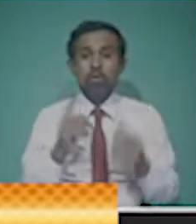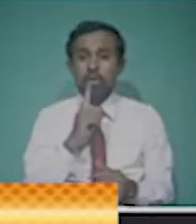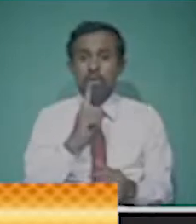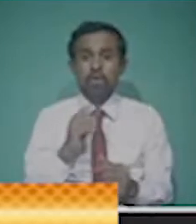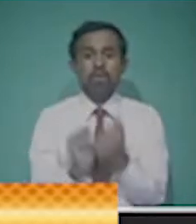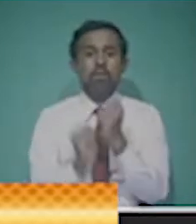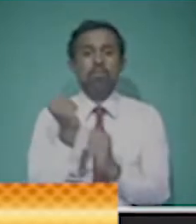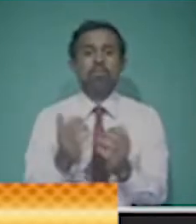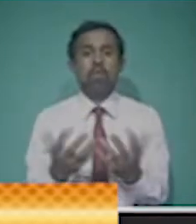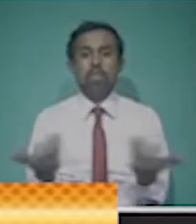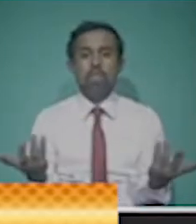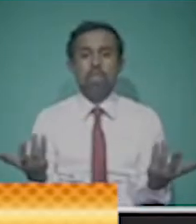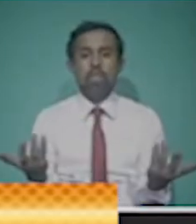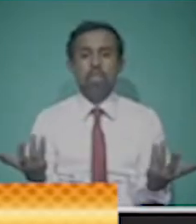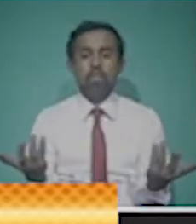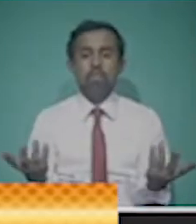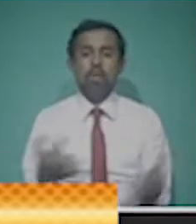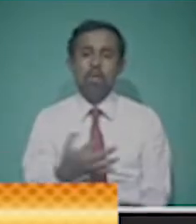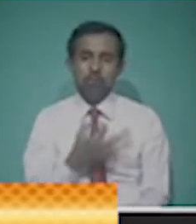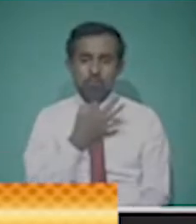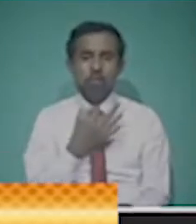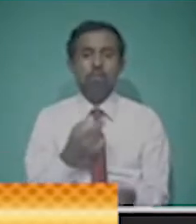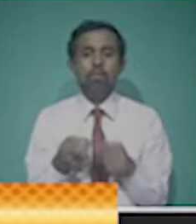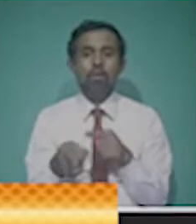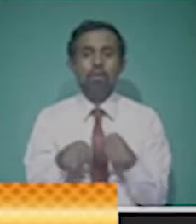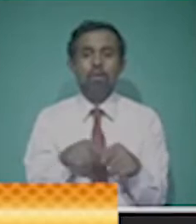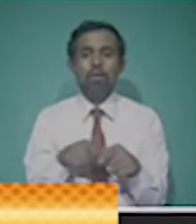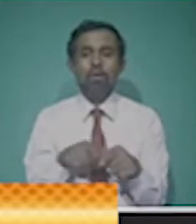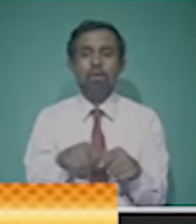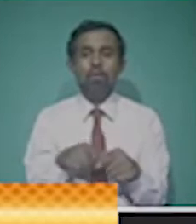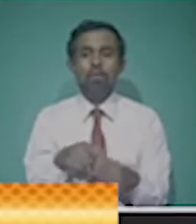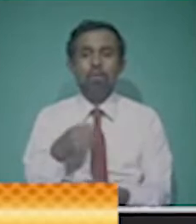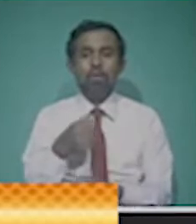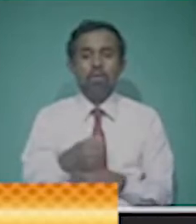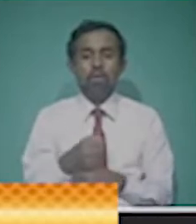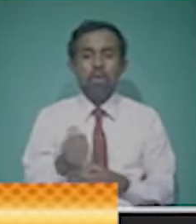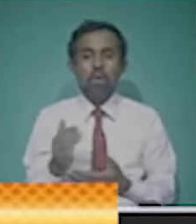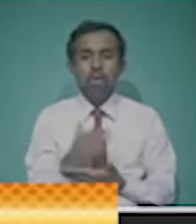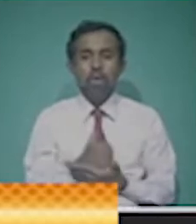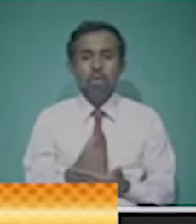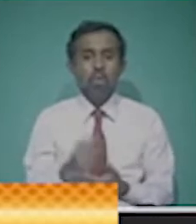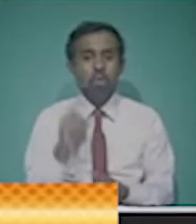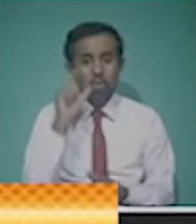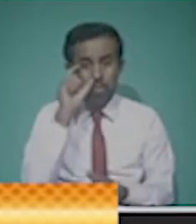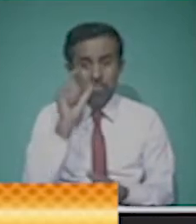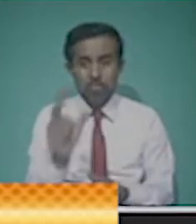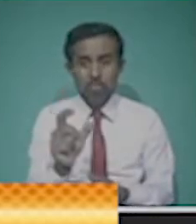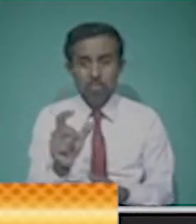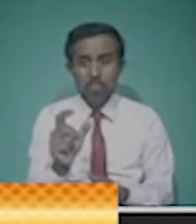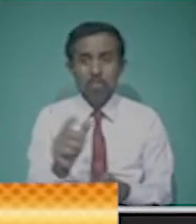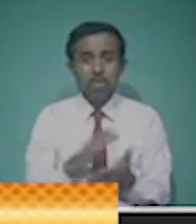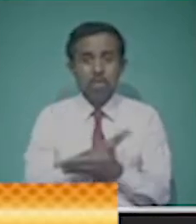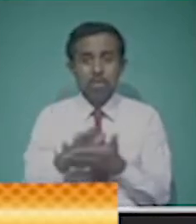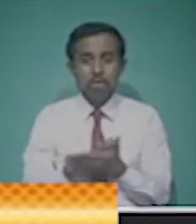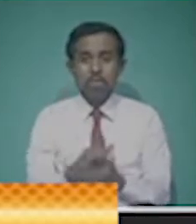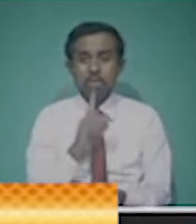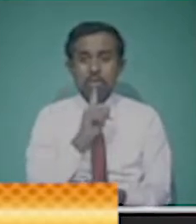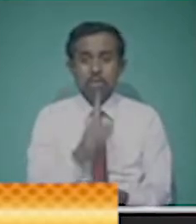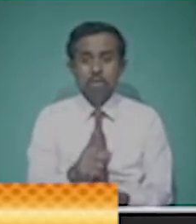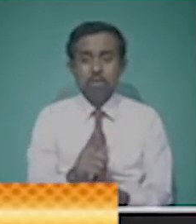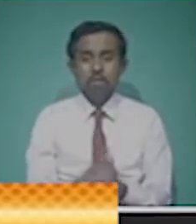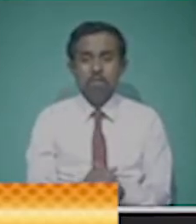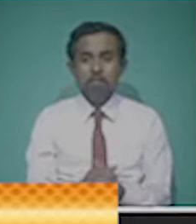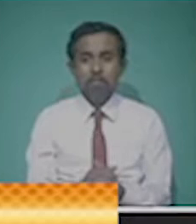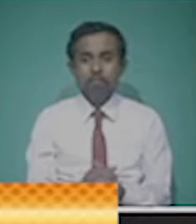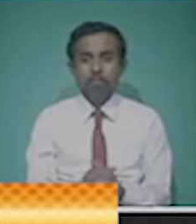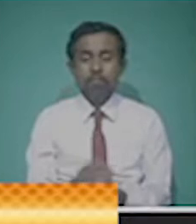di na. Pek mar video kena mega. Ini mega andu mega mega apa oleh balada mega ni berdi kerana orang kira nak kembali. Insya Allah kira nak kembali.